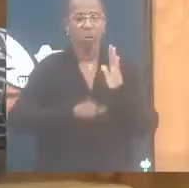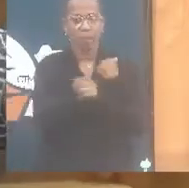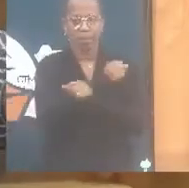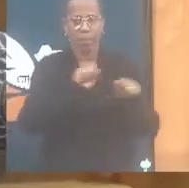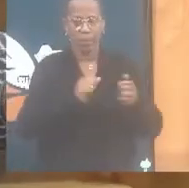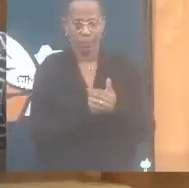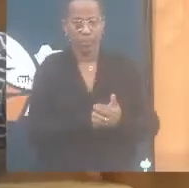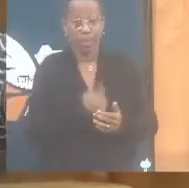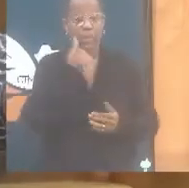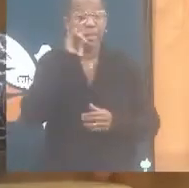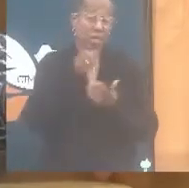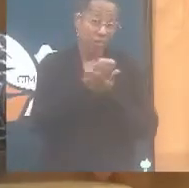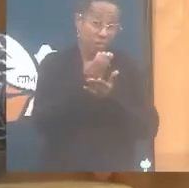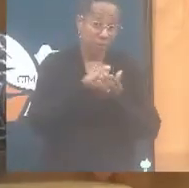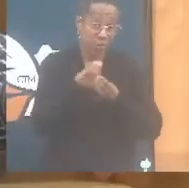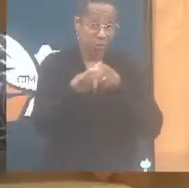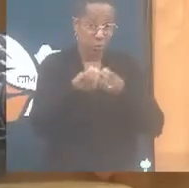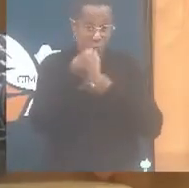donnée est exacte.